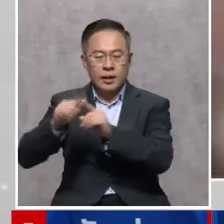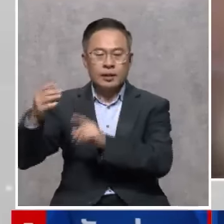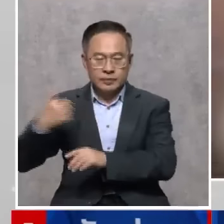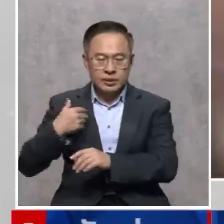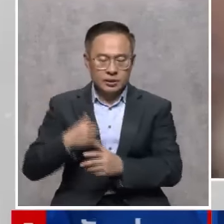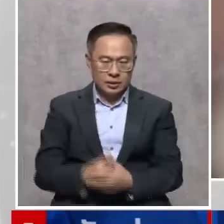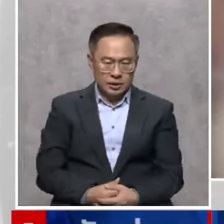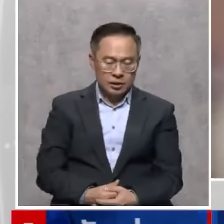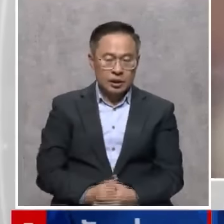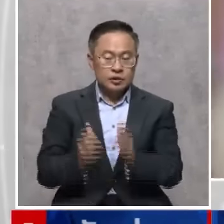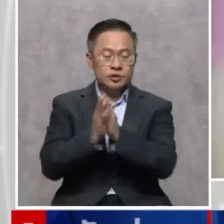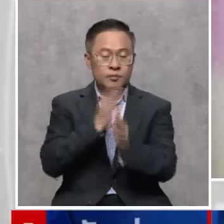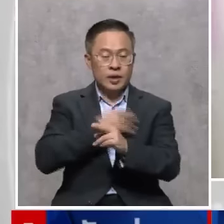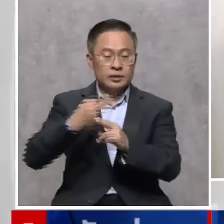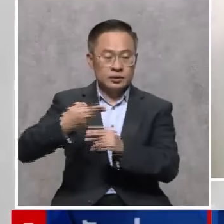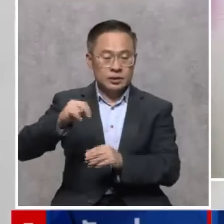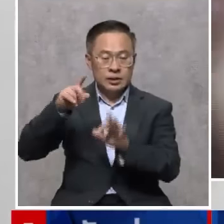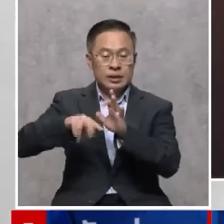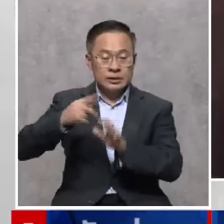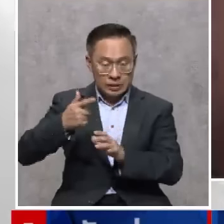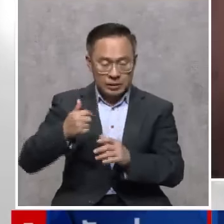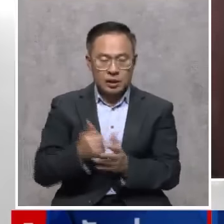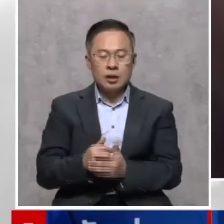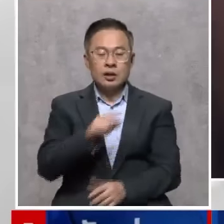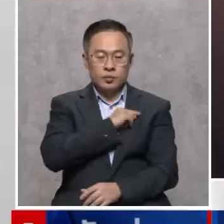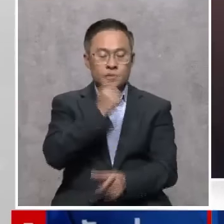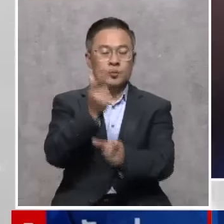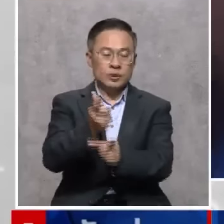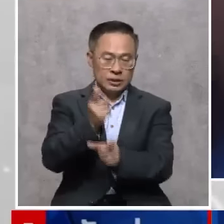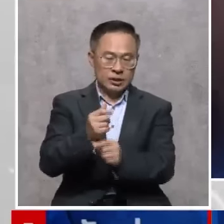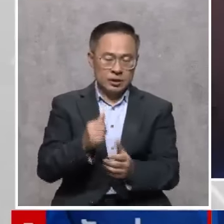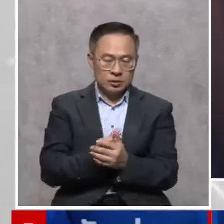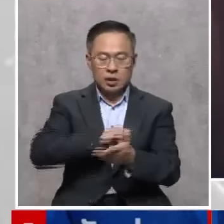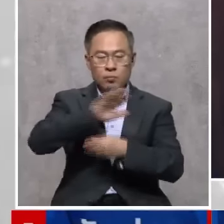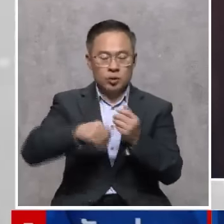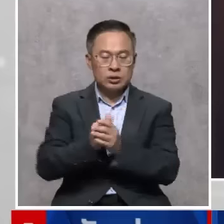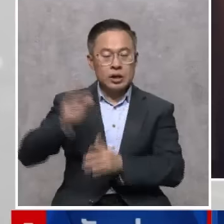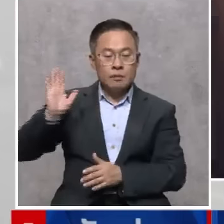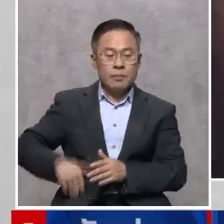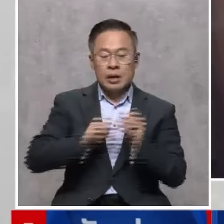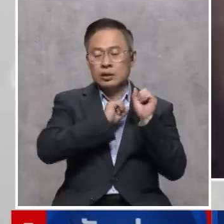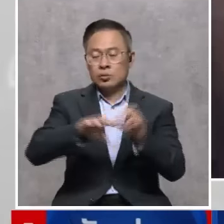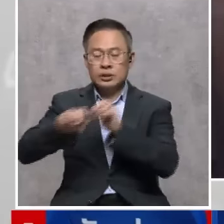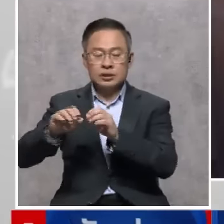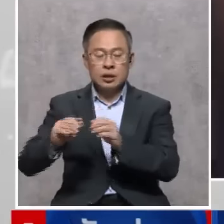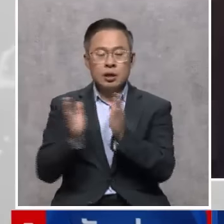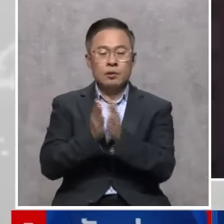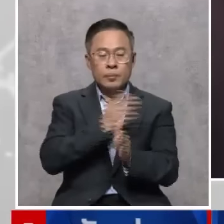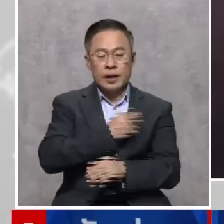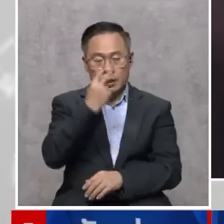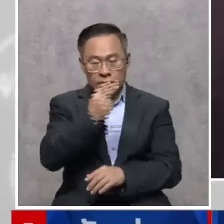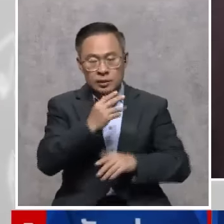หนึ่งแล้วว่าเป็นหมาของพระหนึ่งไหมพระหนึ่งบอกว่าหมาที่ชาวบ้านเอามาทิ้งในวัดนี่แหละแล้วท่าน